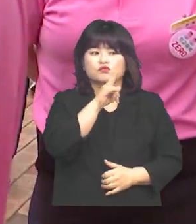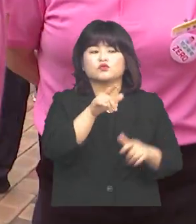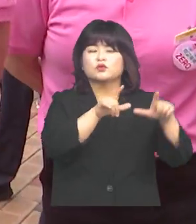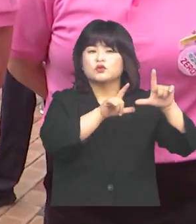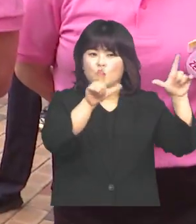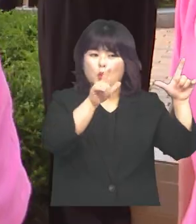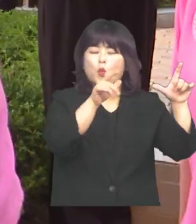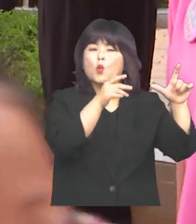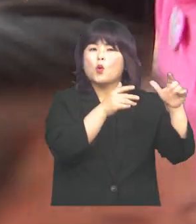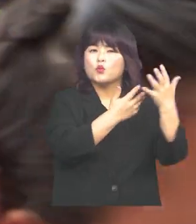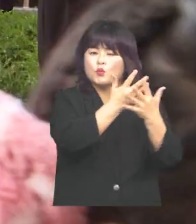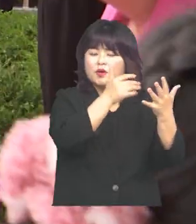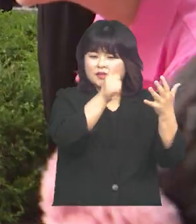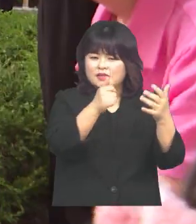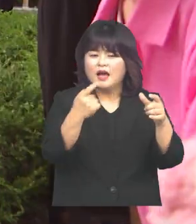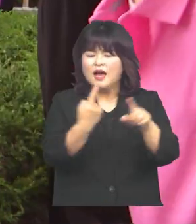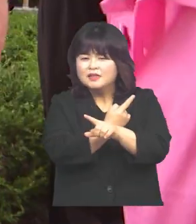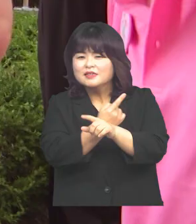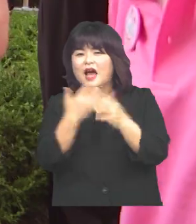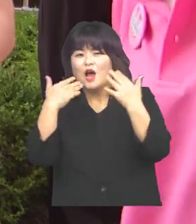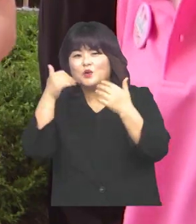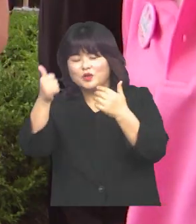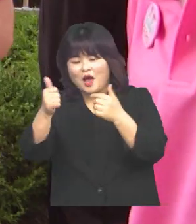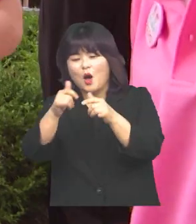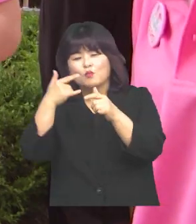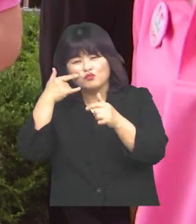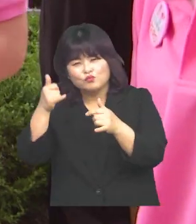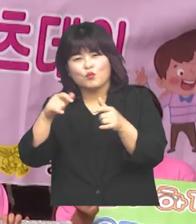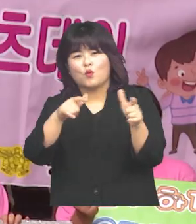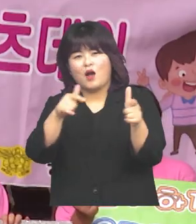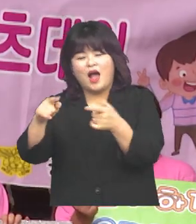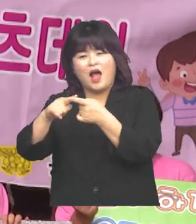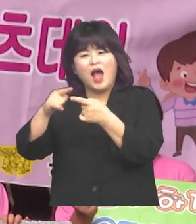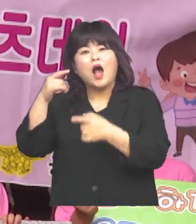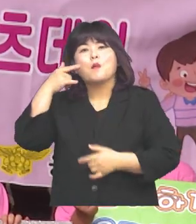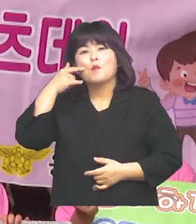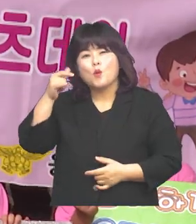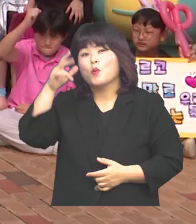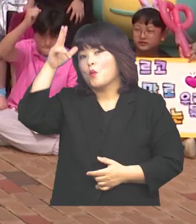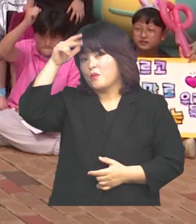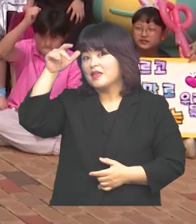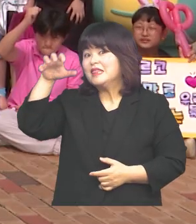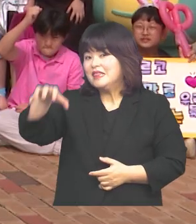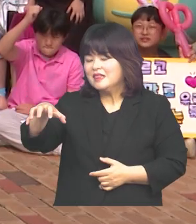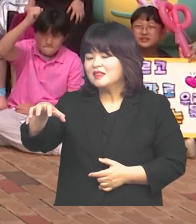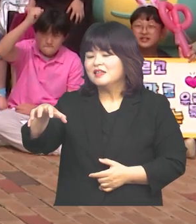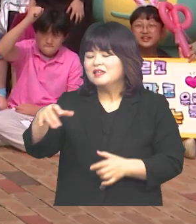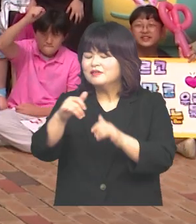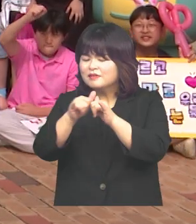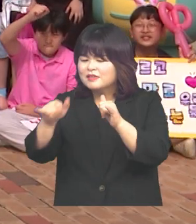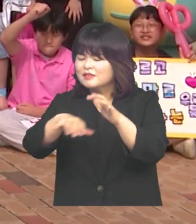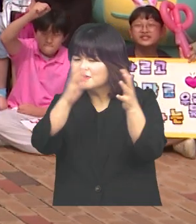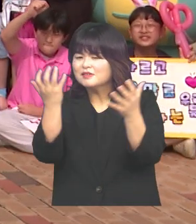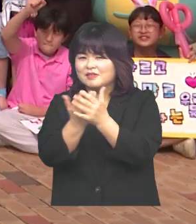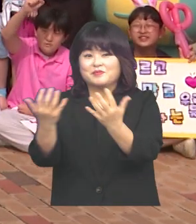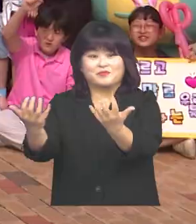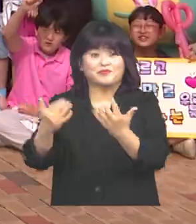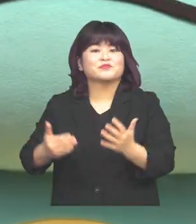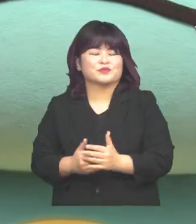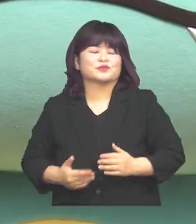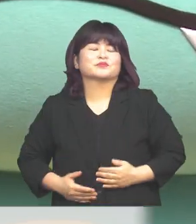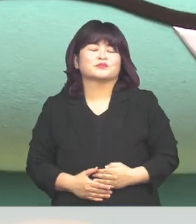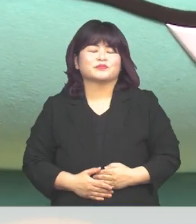용인서부소방서장, 오은주 상하초 교장 등 교직원과 학생 학부모, 학부모 폴리스 녹색어머니회 회원 등이